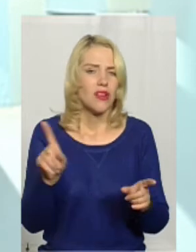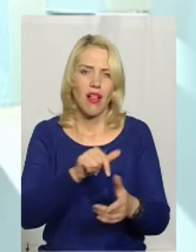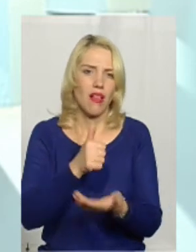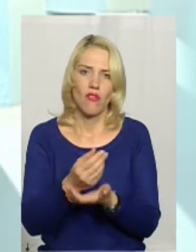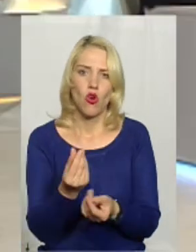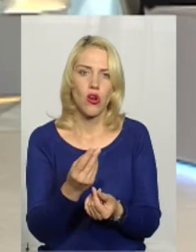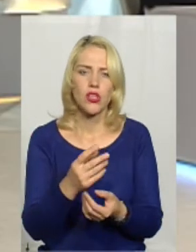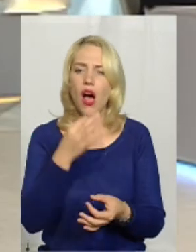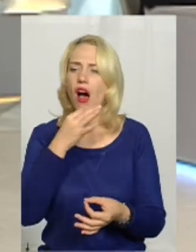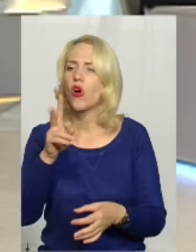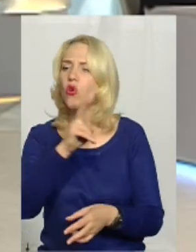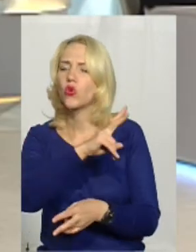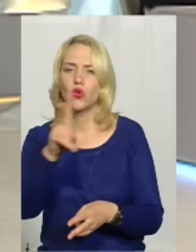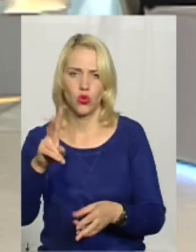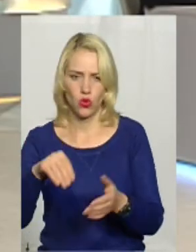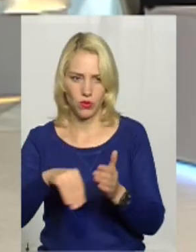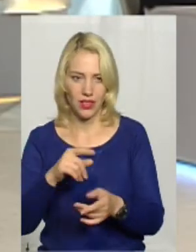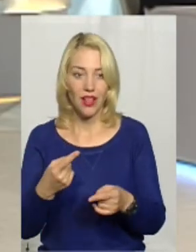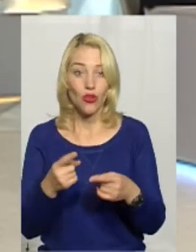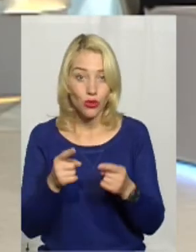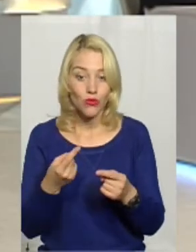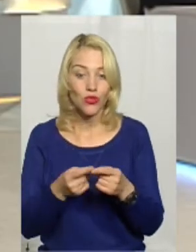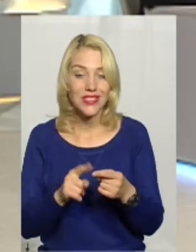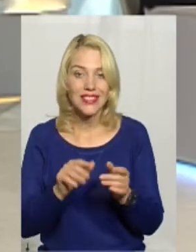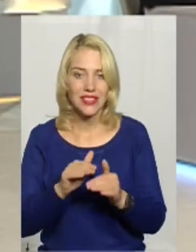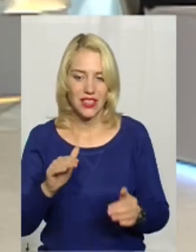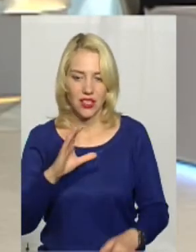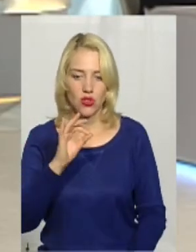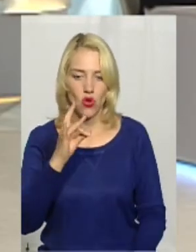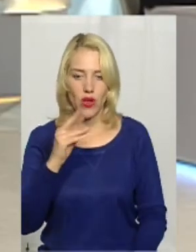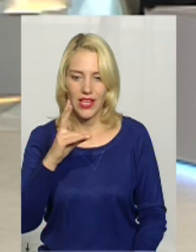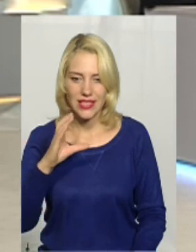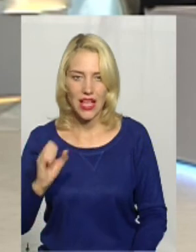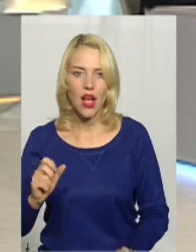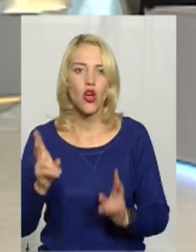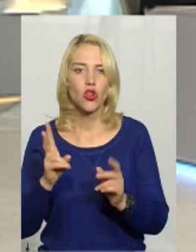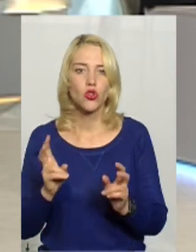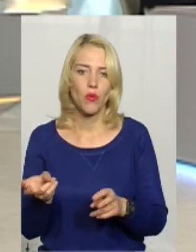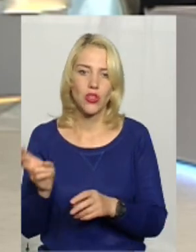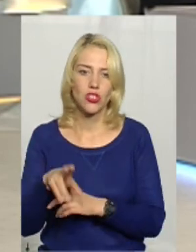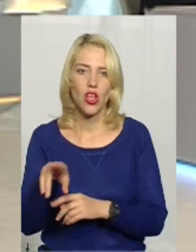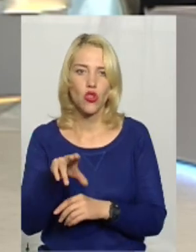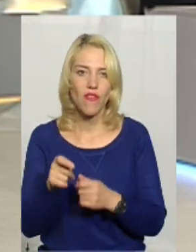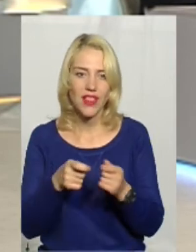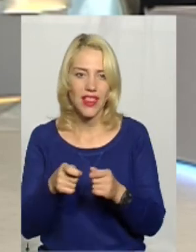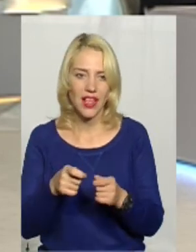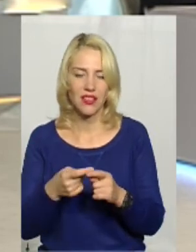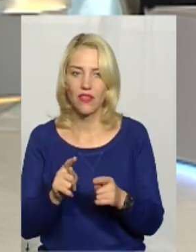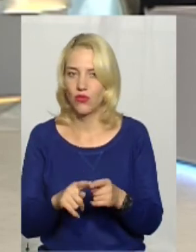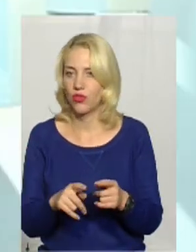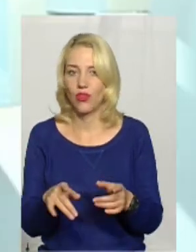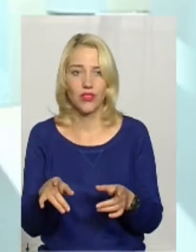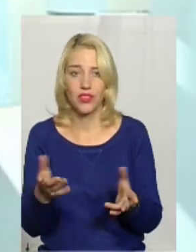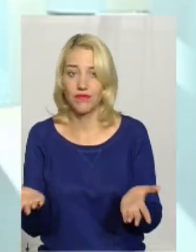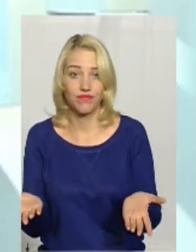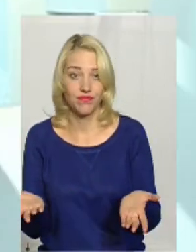наша держава. Тому ці діти Сороса, які сьогодні прийшли до влади, в кабінеті міністрів сидять, розумієте, вони абсолютно рафіновані.